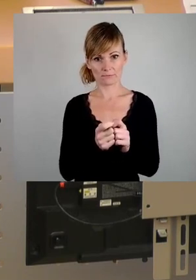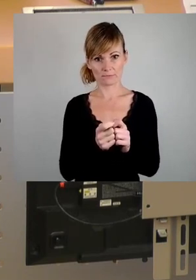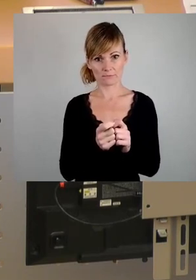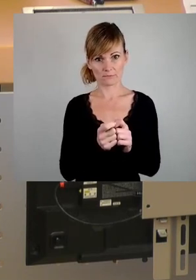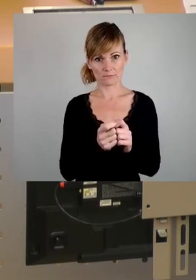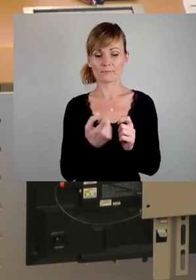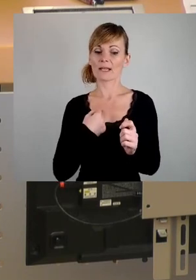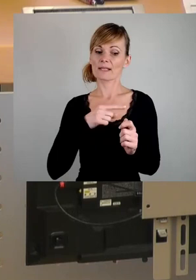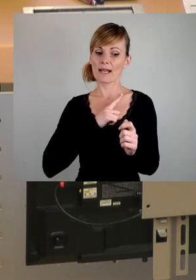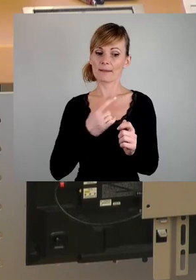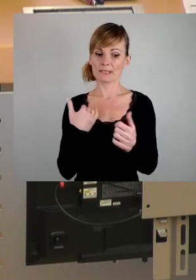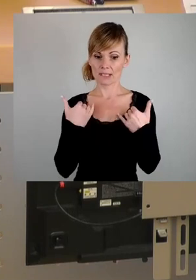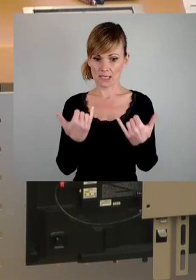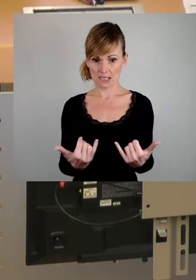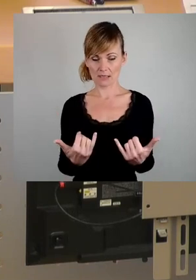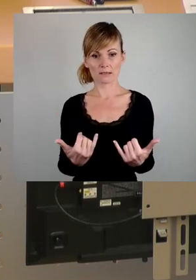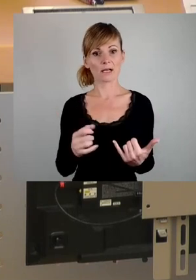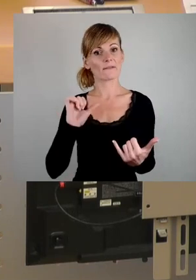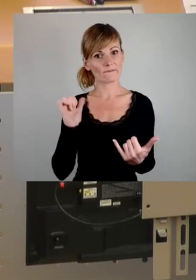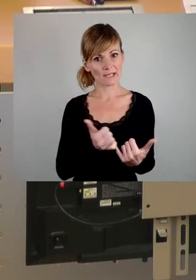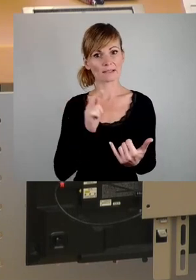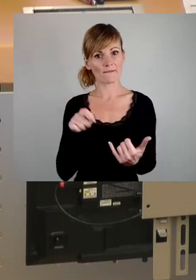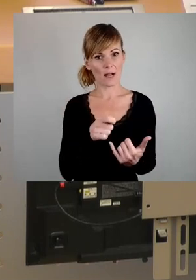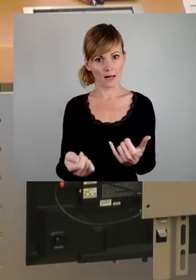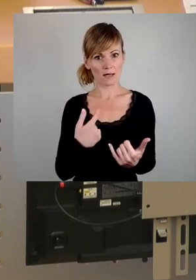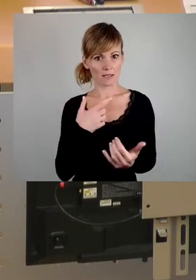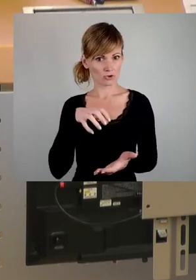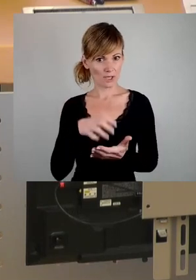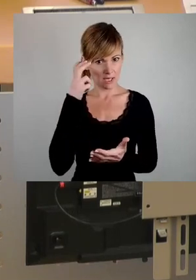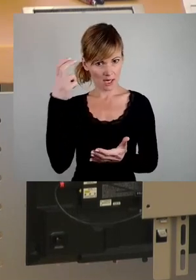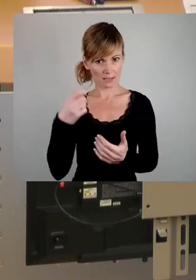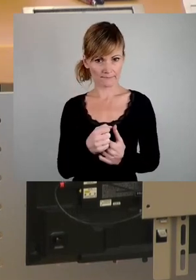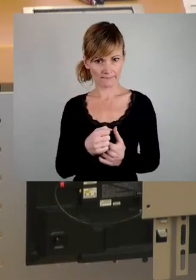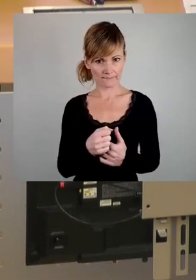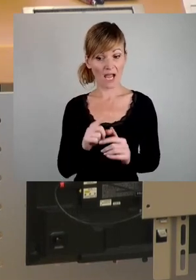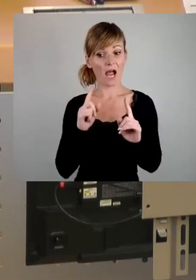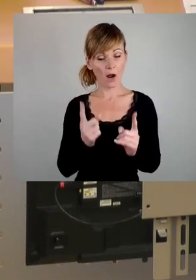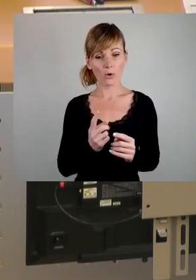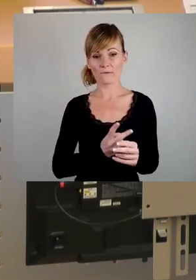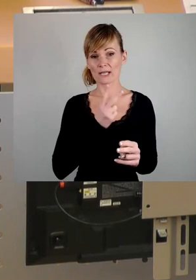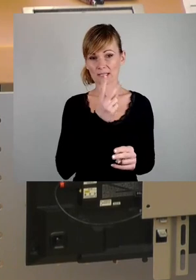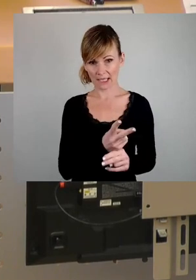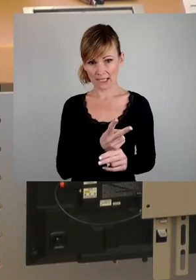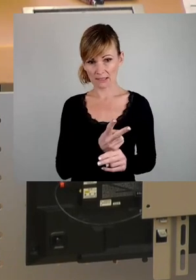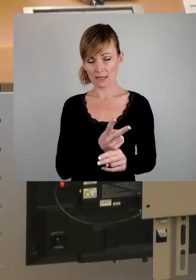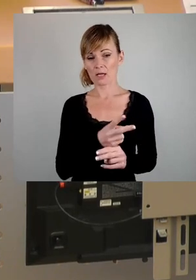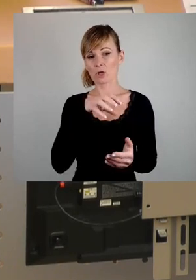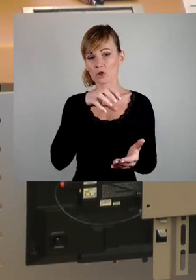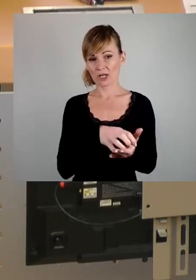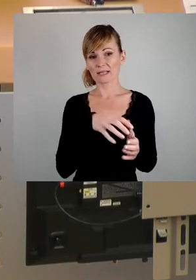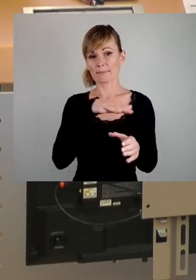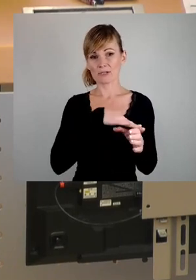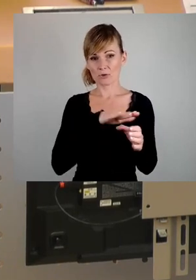hier, aber ich spreche jetzt auch als Vertreter des Stadtbezirksbeirates Brohles, denn von dort bin